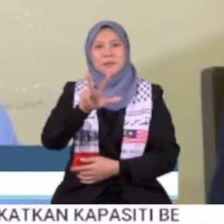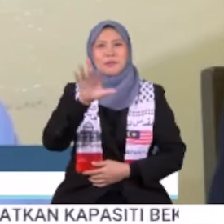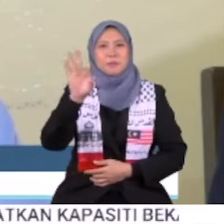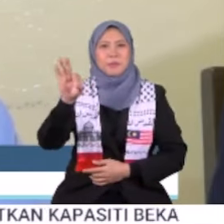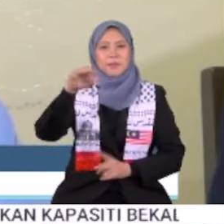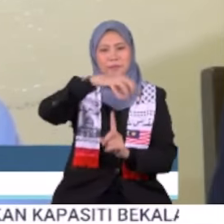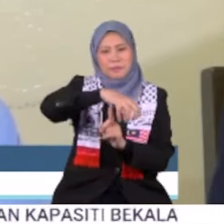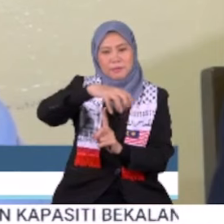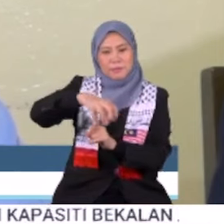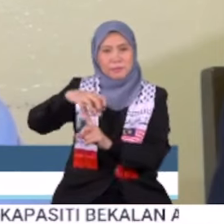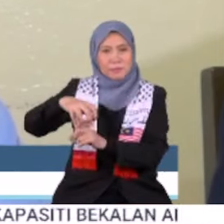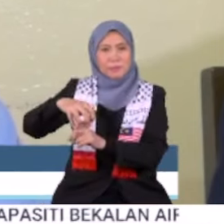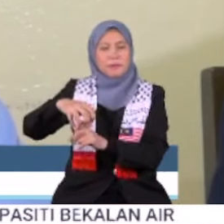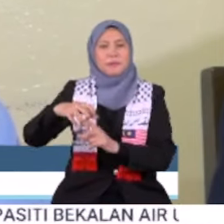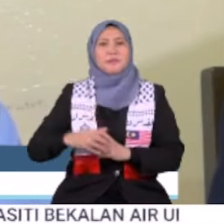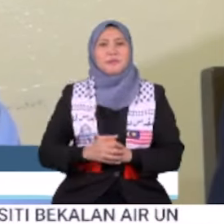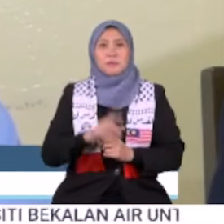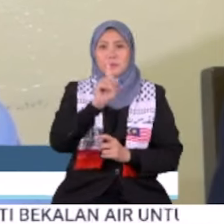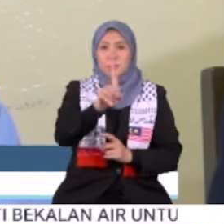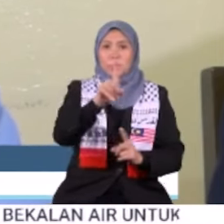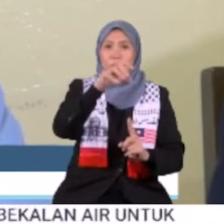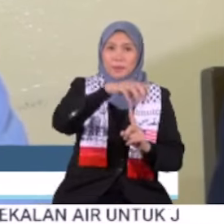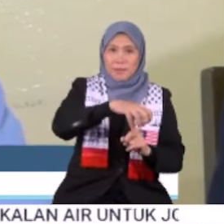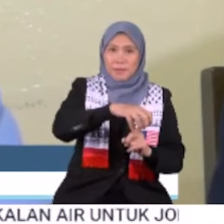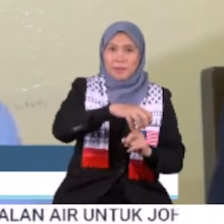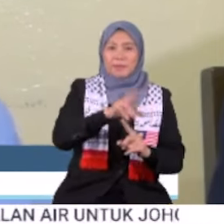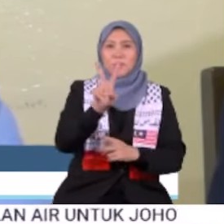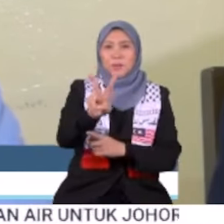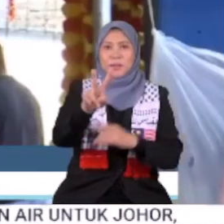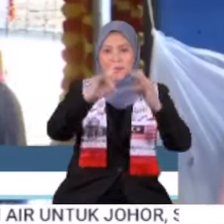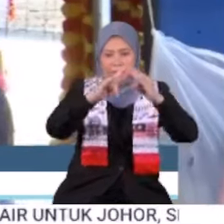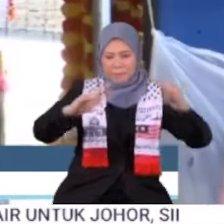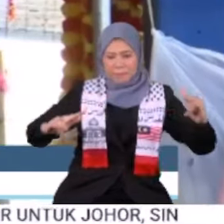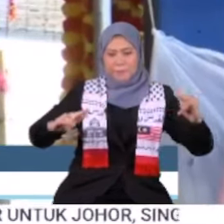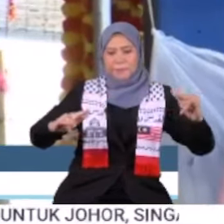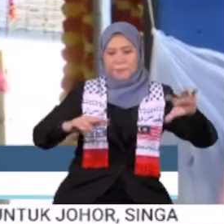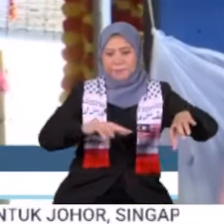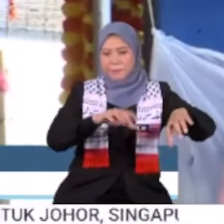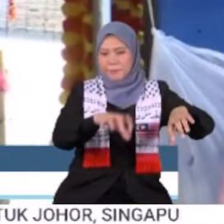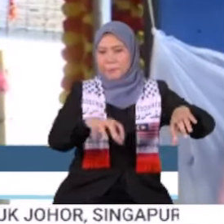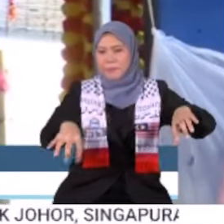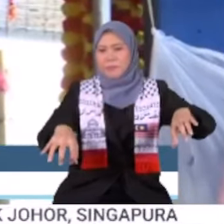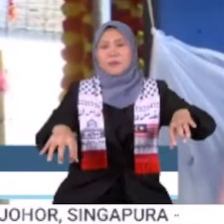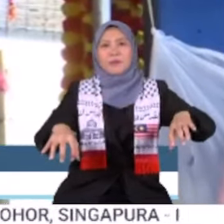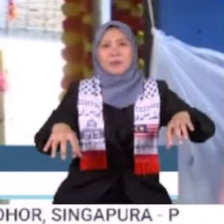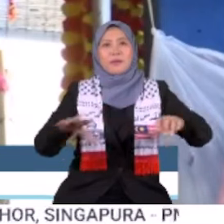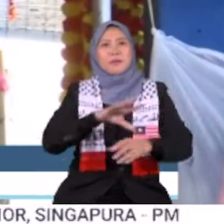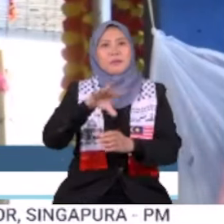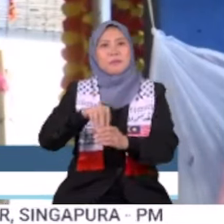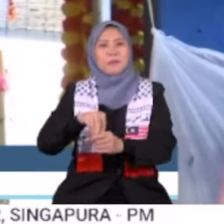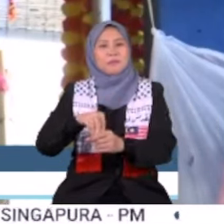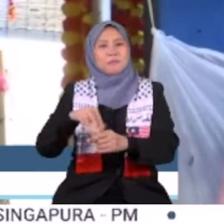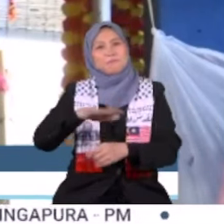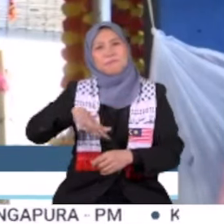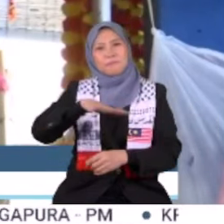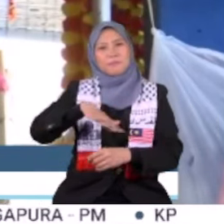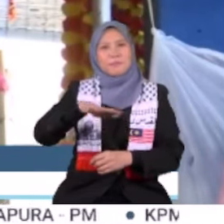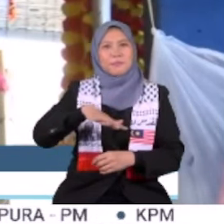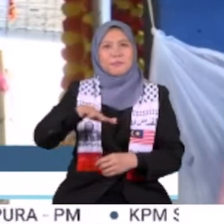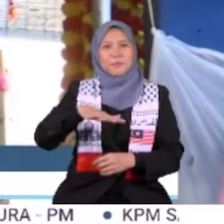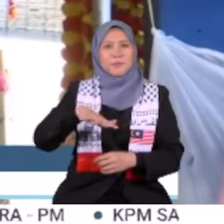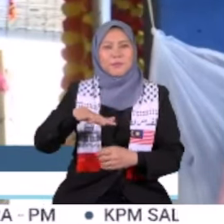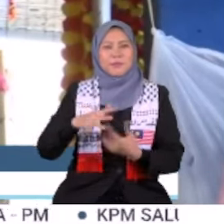39 gerai. Bermakna satu gerai itu dua kemah. Dua kemah dan ini akan melibatkan lebih kurang